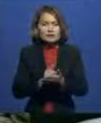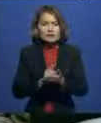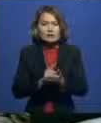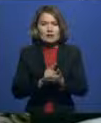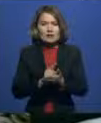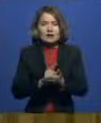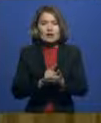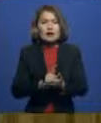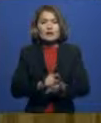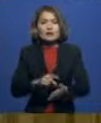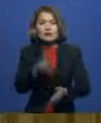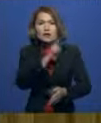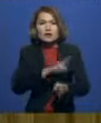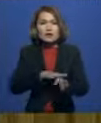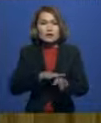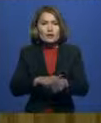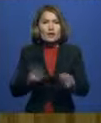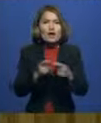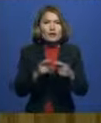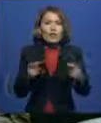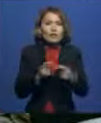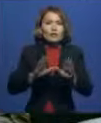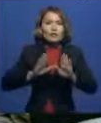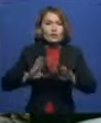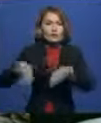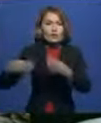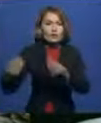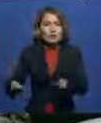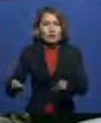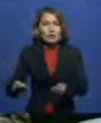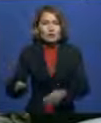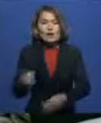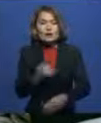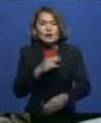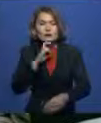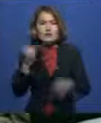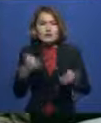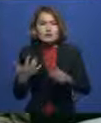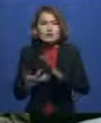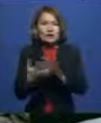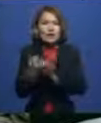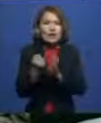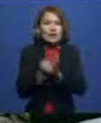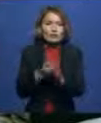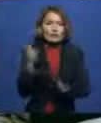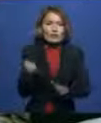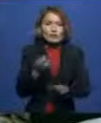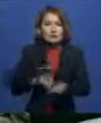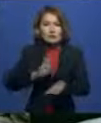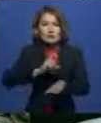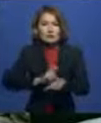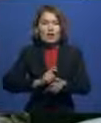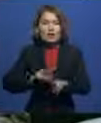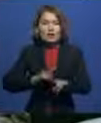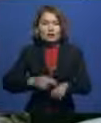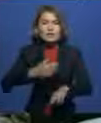талонға жіберетін ақша төлеп қойғанда талонға жібереді, азайтады. Жаңа лимит дегеніміз сол ғой, жаңағы 10 мың тонна теңгенің орнына мысалы 2 мың теңге қояды. Сөйтіп жатқан